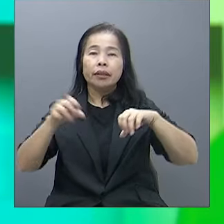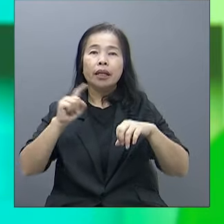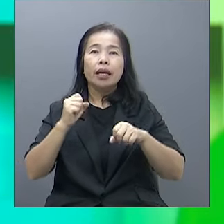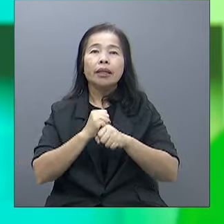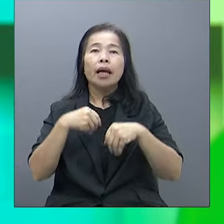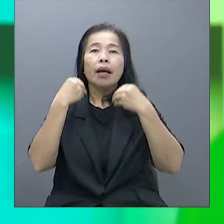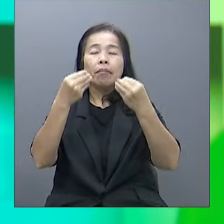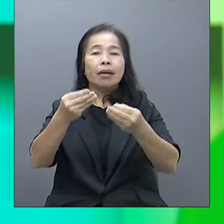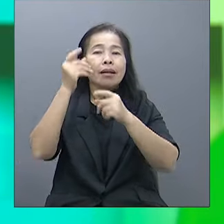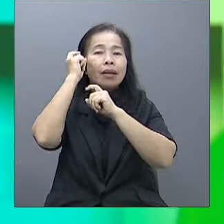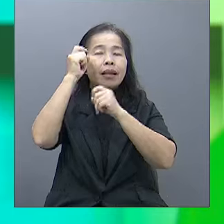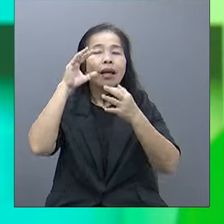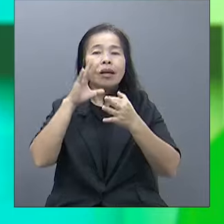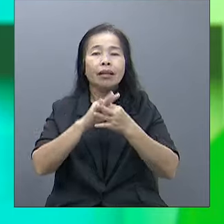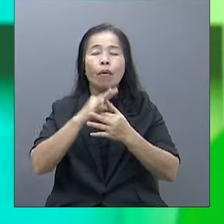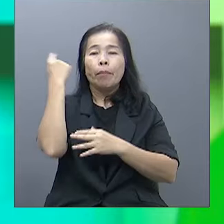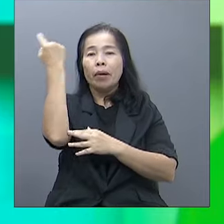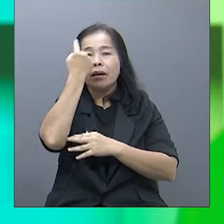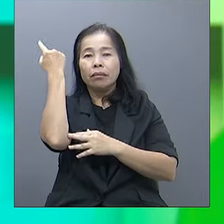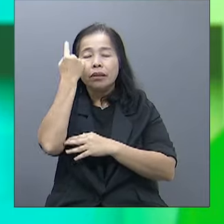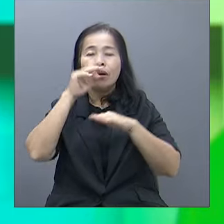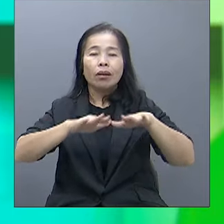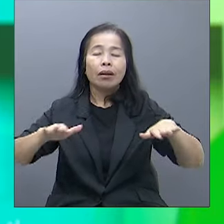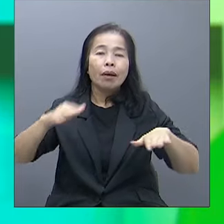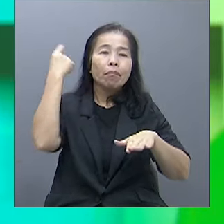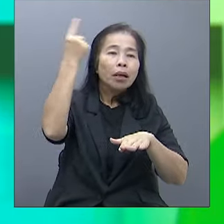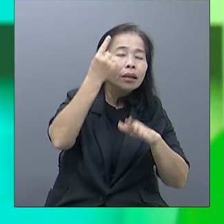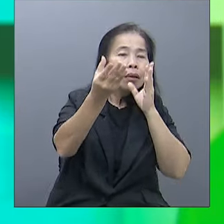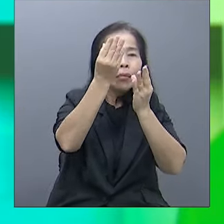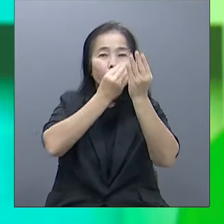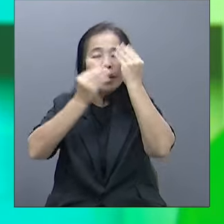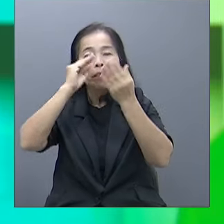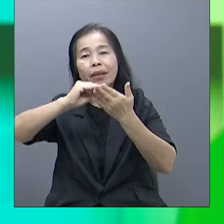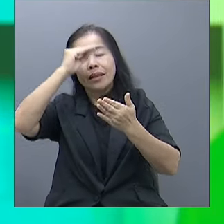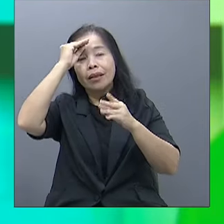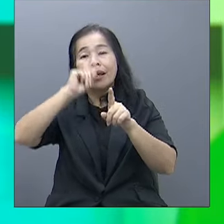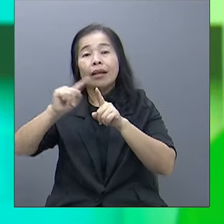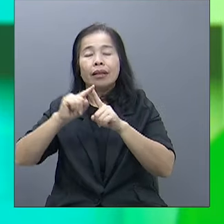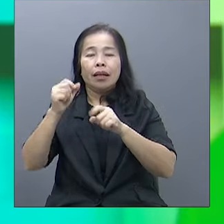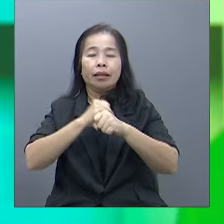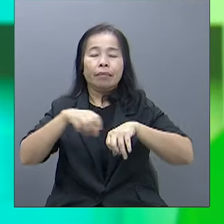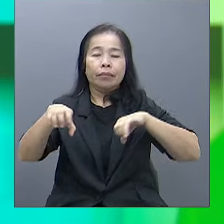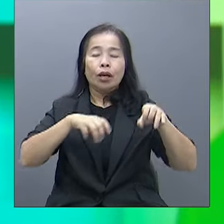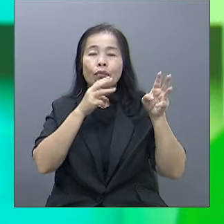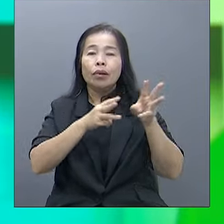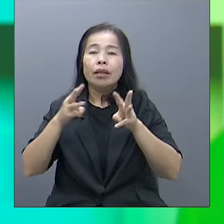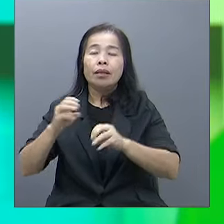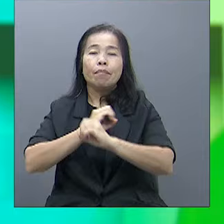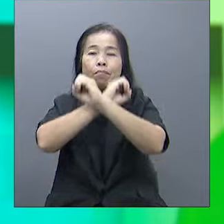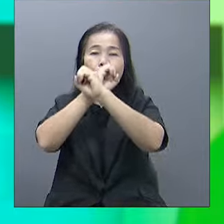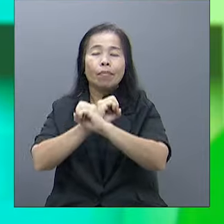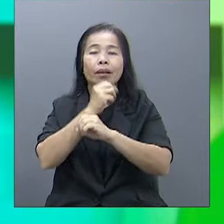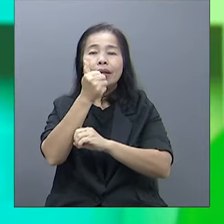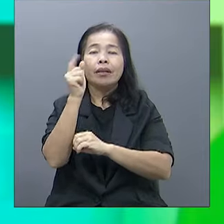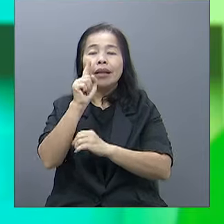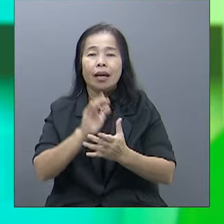งเพื่อการทัศนศึกษาเนี่ยปลอดภัยสำหรับเด็กมากขึ้นนะคะซึ่งสำหรับงานนี้เนี่ยเขาเป็นการจัดขึ้นมาเป็นกิจกรรมค่ายเล่นรอบเมืองสร้างพลังแห่